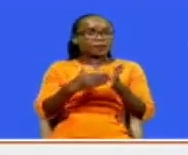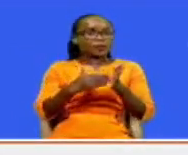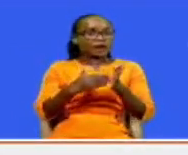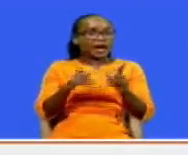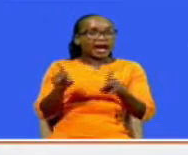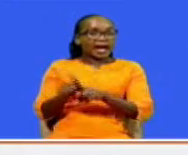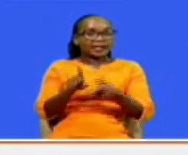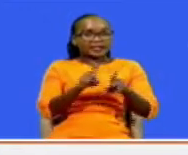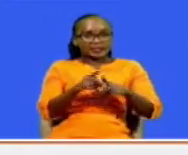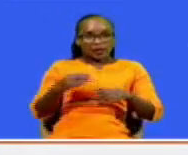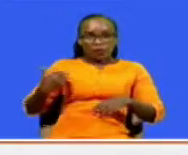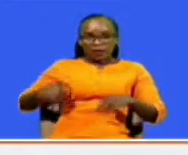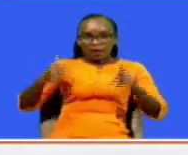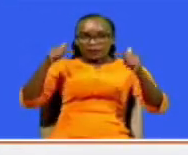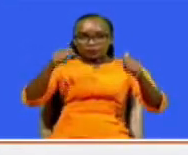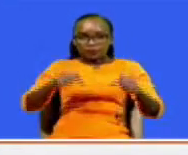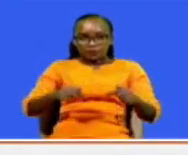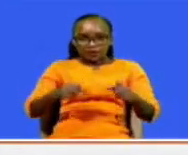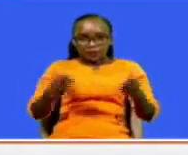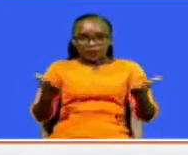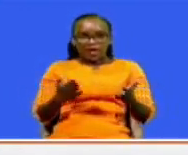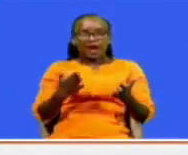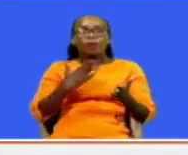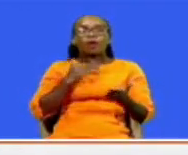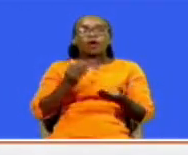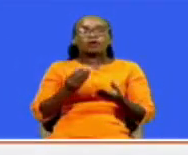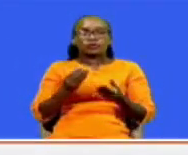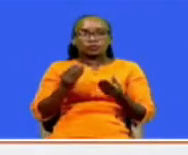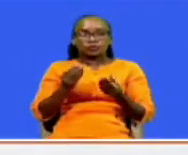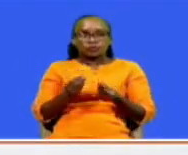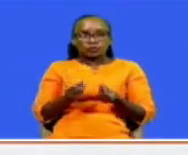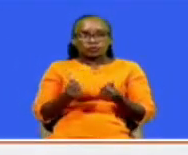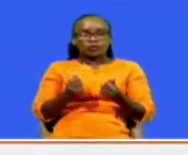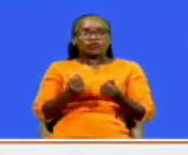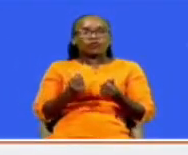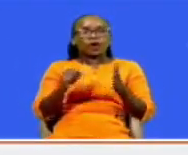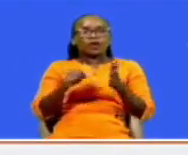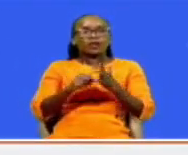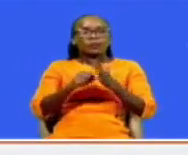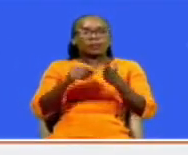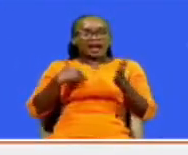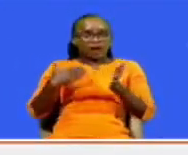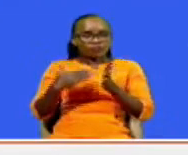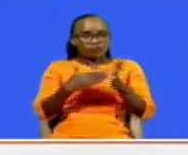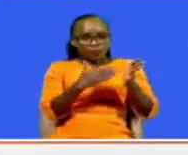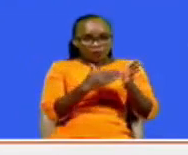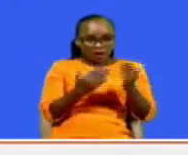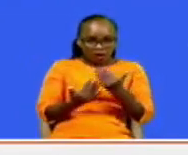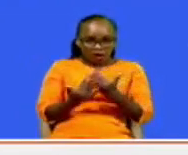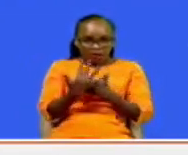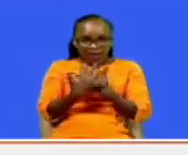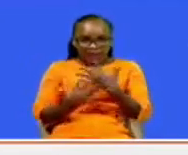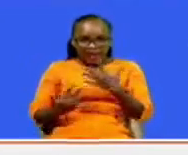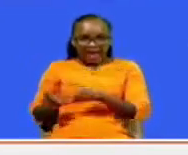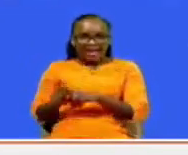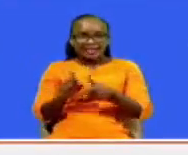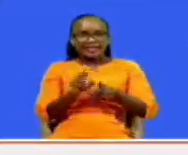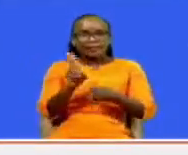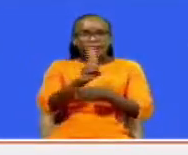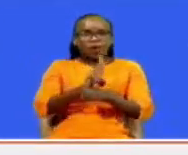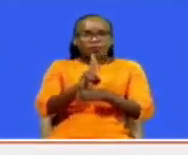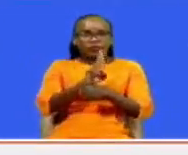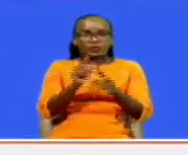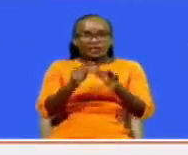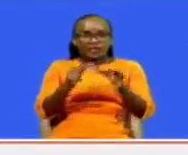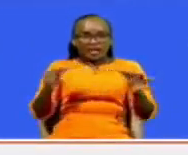ya upasuaji wa leo ukilenga kuimarisha usafirishaji wa damu kwenye moyo, na hii itatekelezwa kwa kutumia